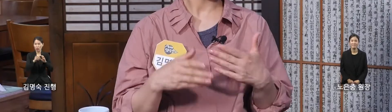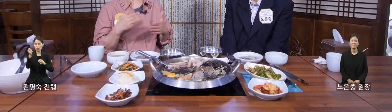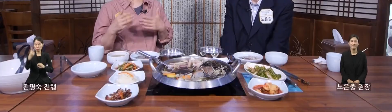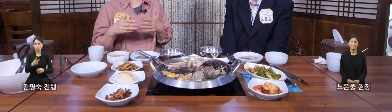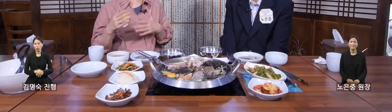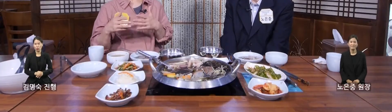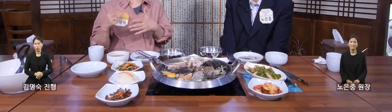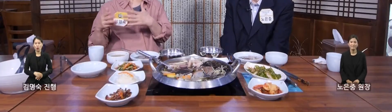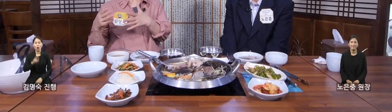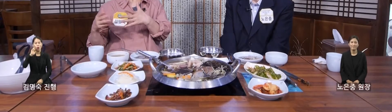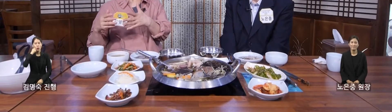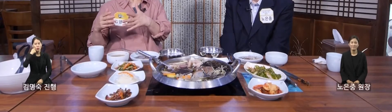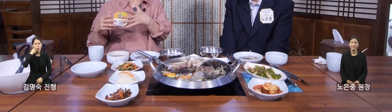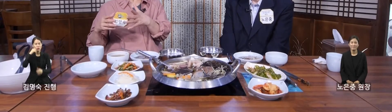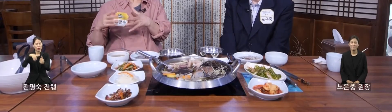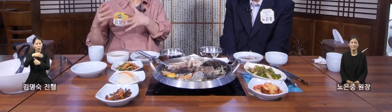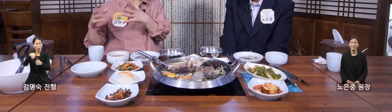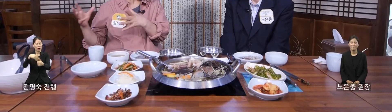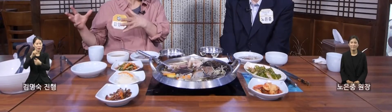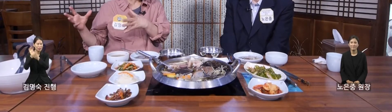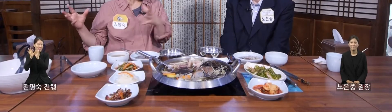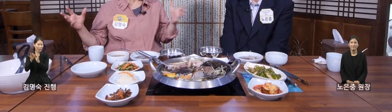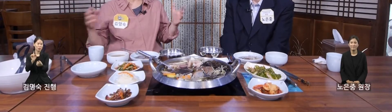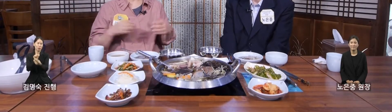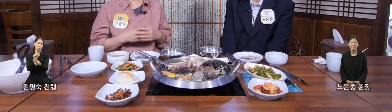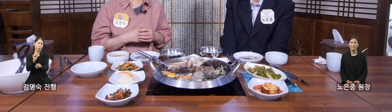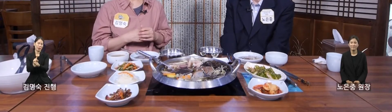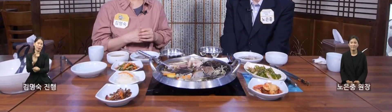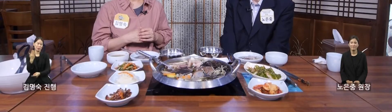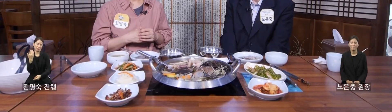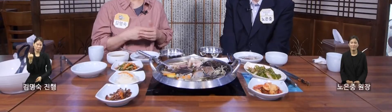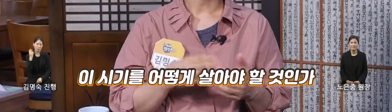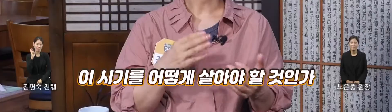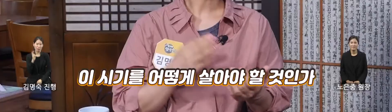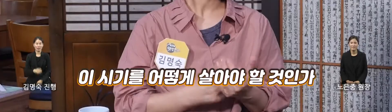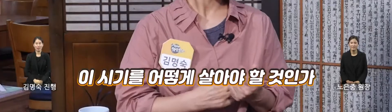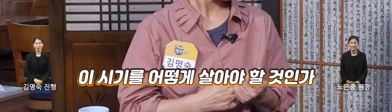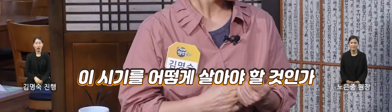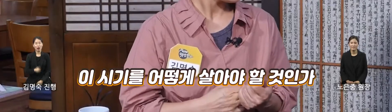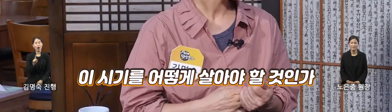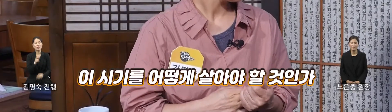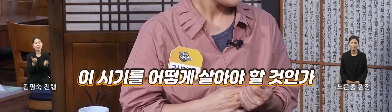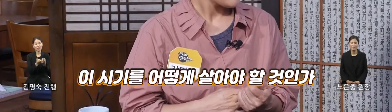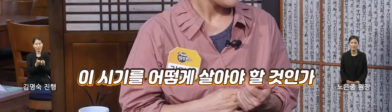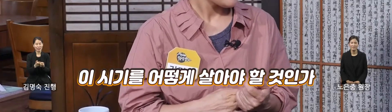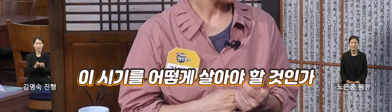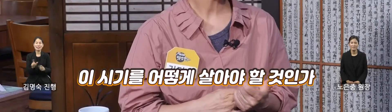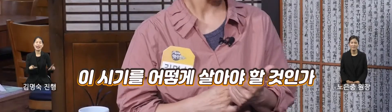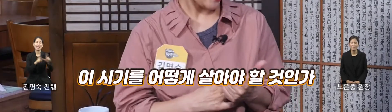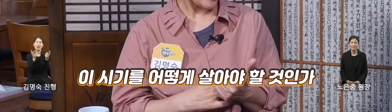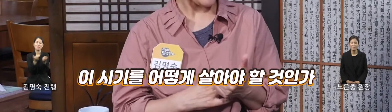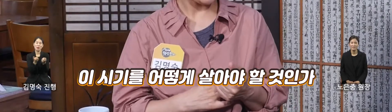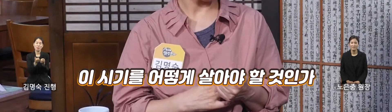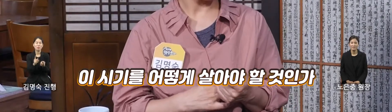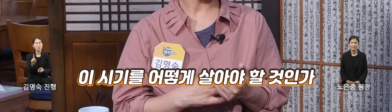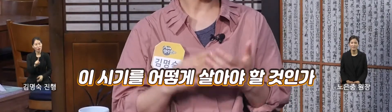아니라 어려운 상황들은 계속 그럼요. 있거든요. 네. 그러니까 어떻게 살아야 할